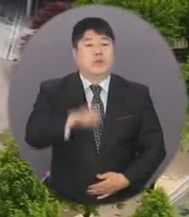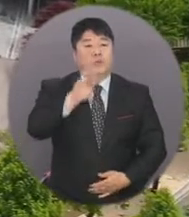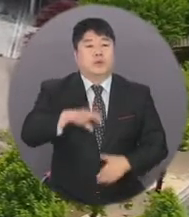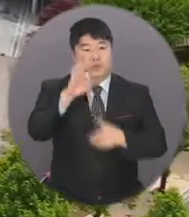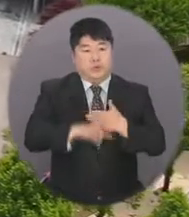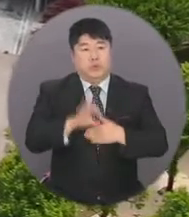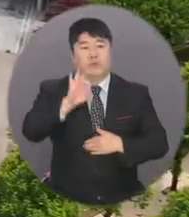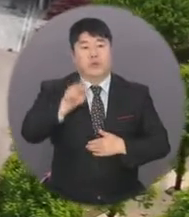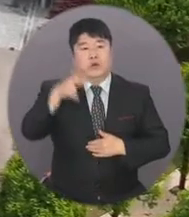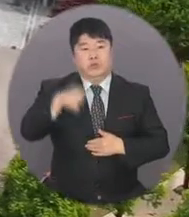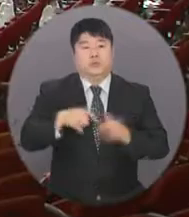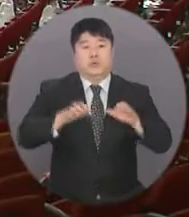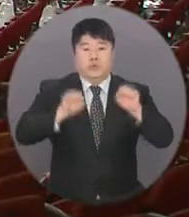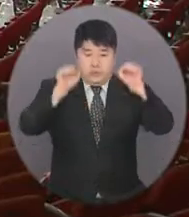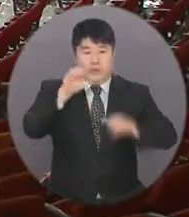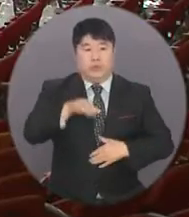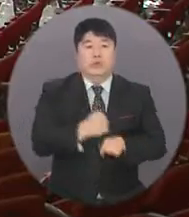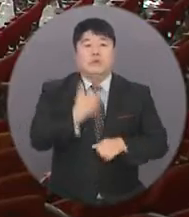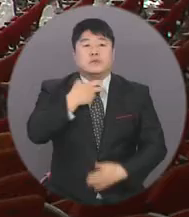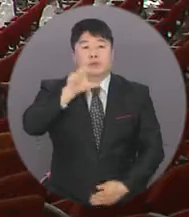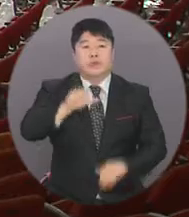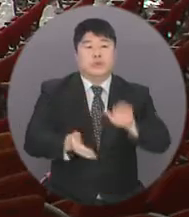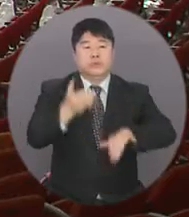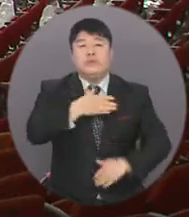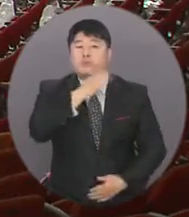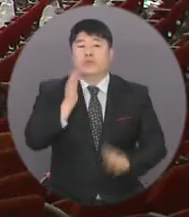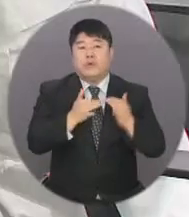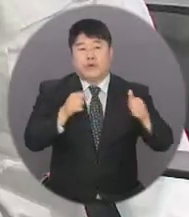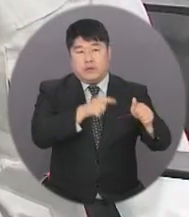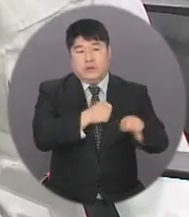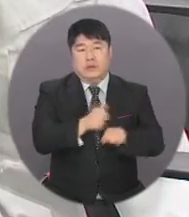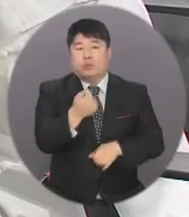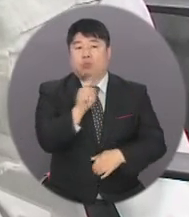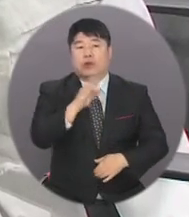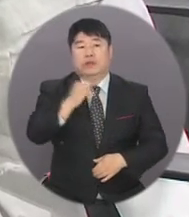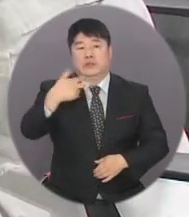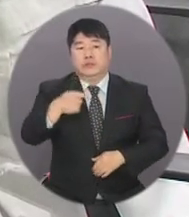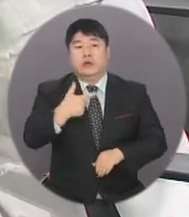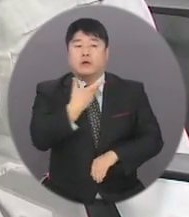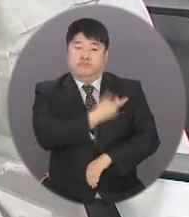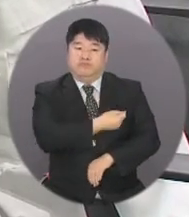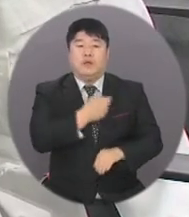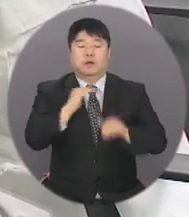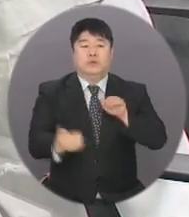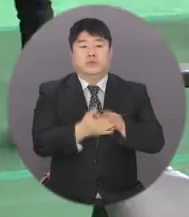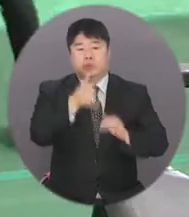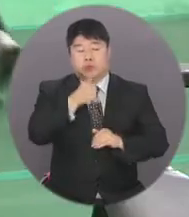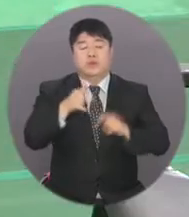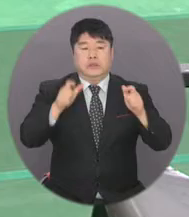광주 서구의 염주종합체육관. 75세 이상 노인들을 대상으로 화이자 백신 접종이 이루어지고 있는